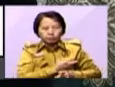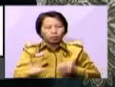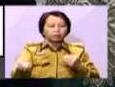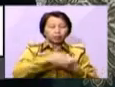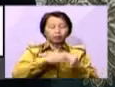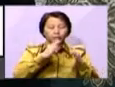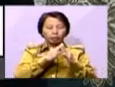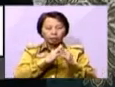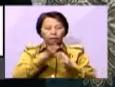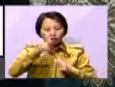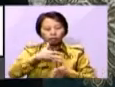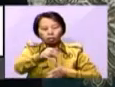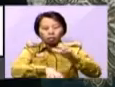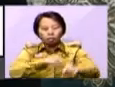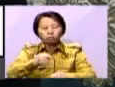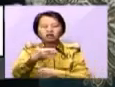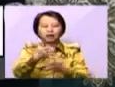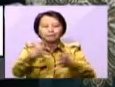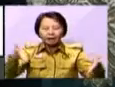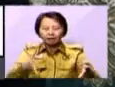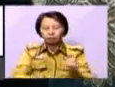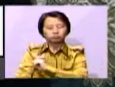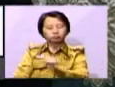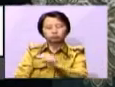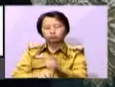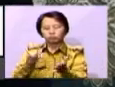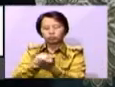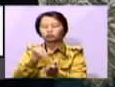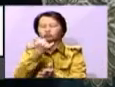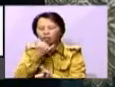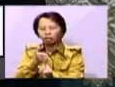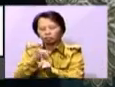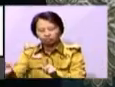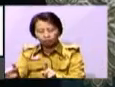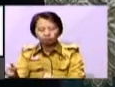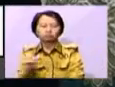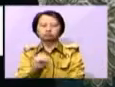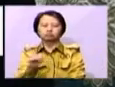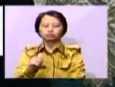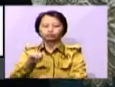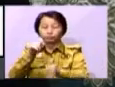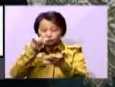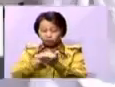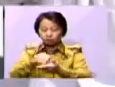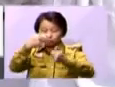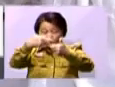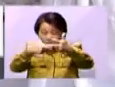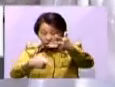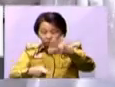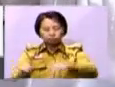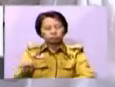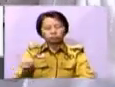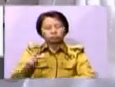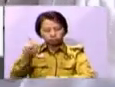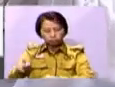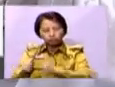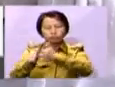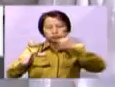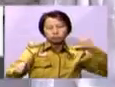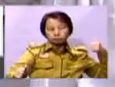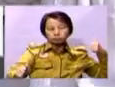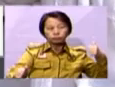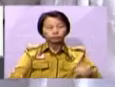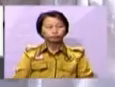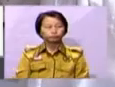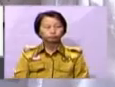banyak. Jadi itu yang menyebabkan khurafat. Jadi ini di antara perkara-perkara yang kita tegahkan.